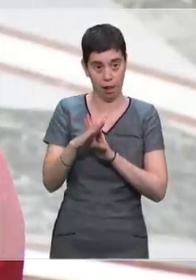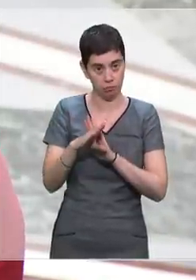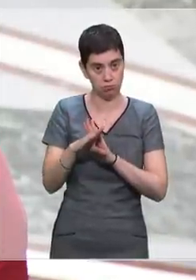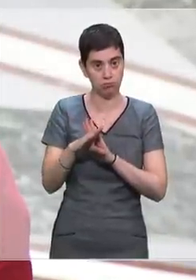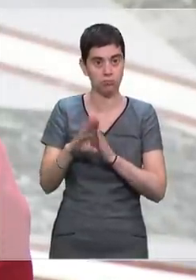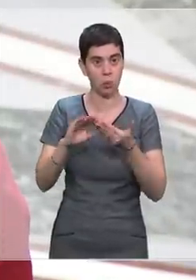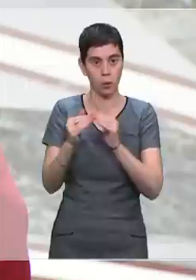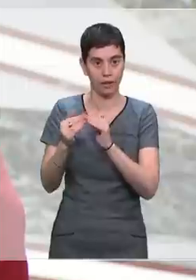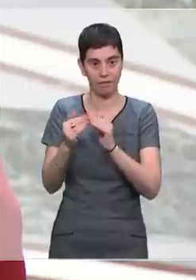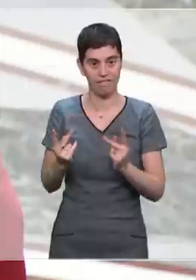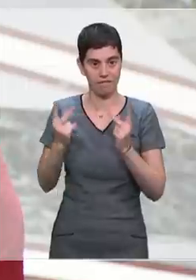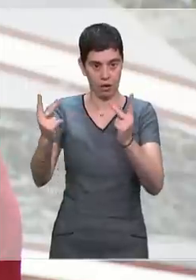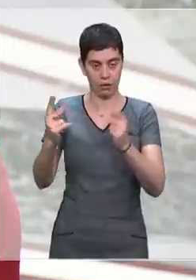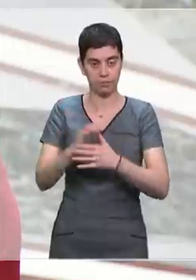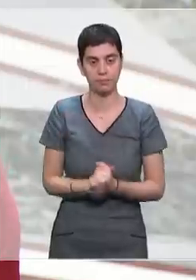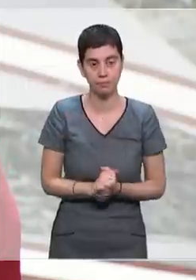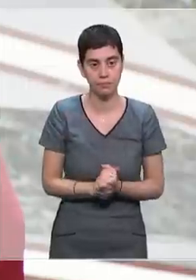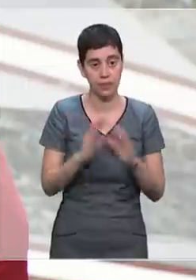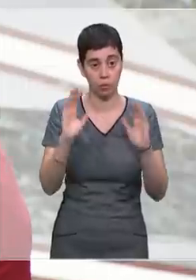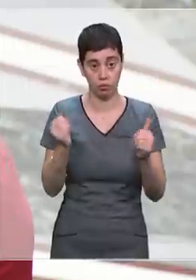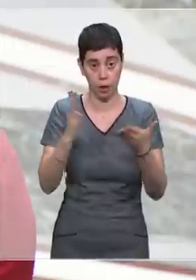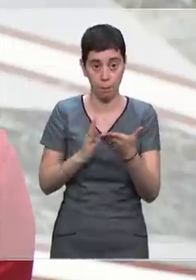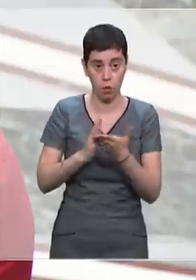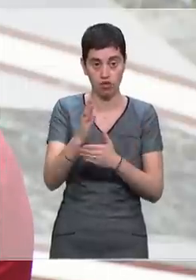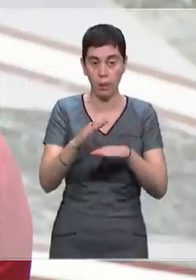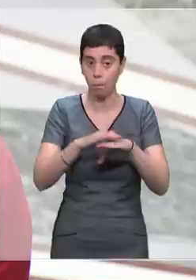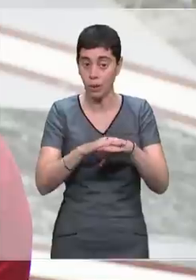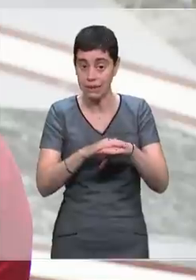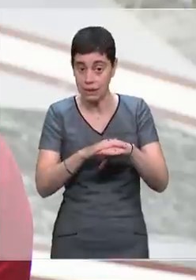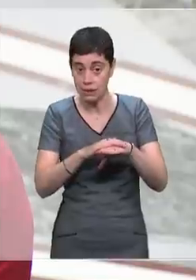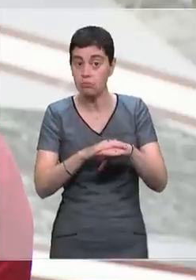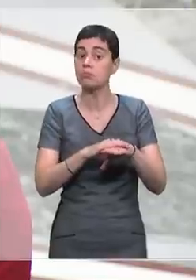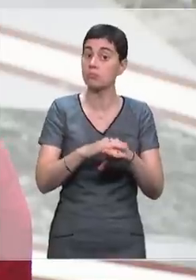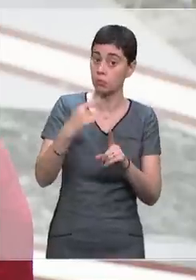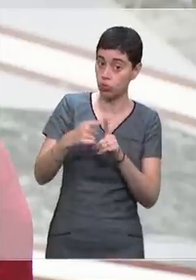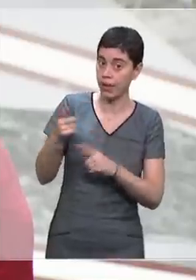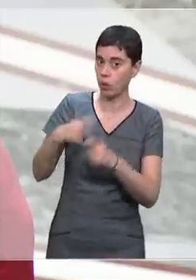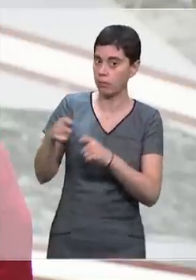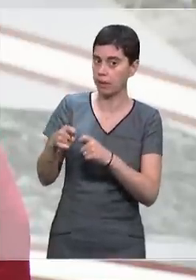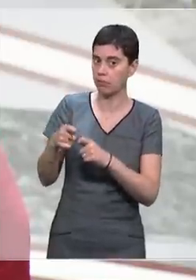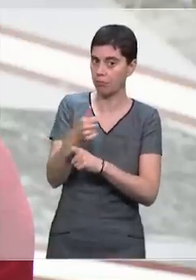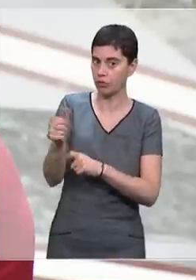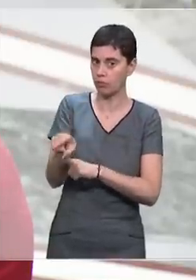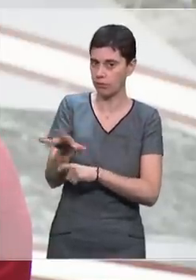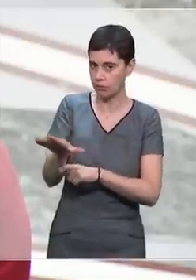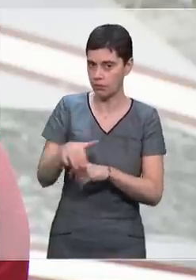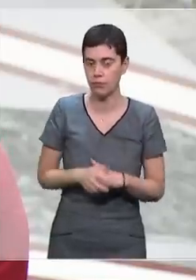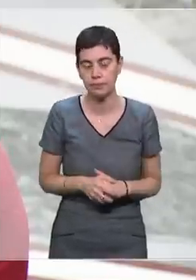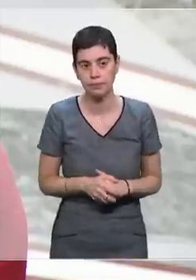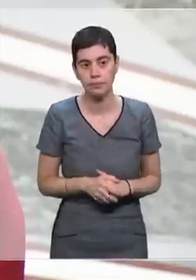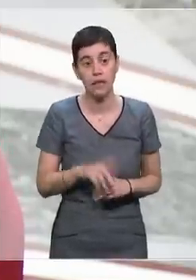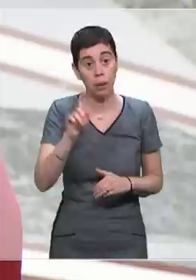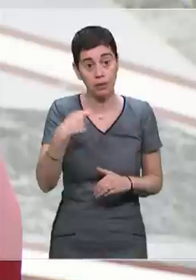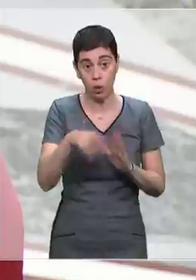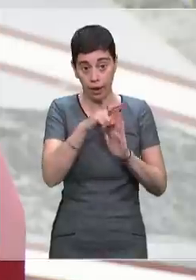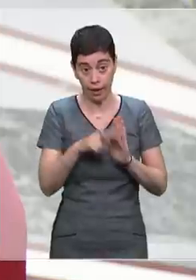valeurs. C'est ce qui en fait un projet politique et pas seulement économique. Et cela doit se refléter pleinement dans les